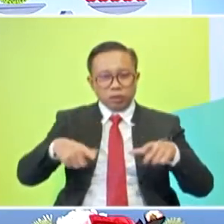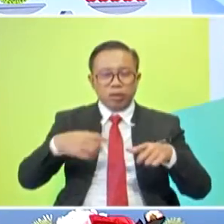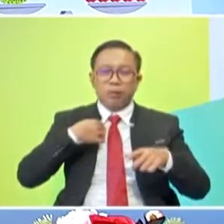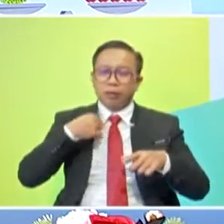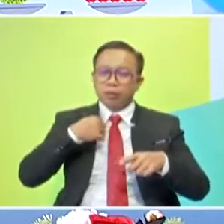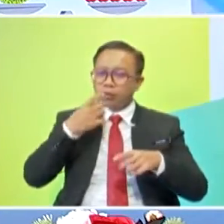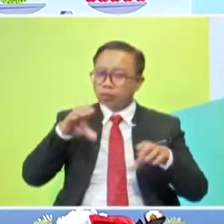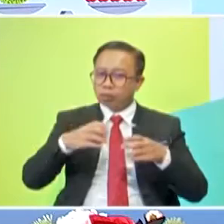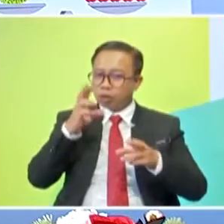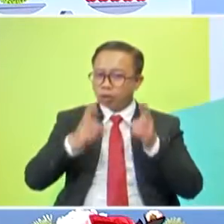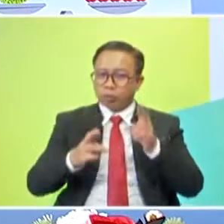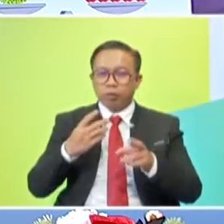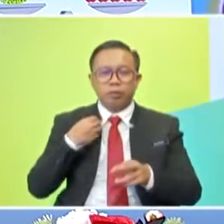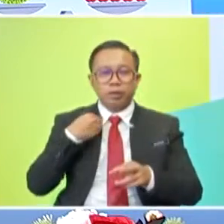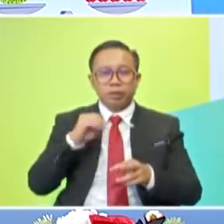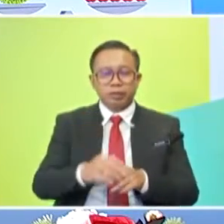mereka